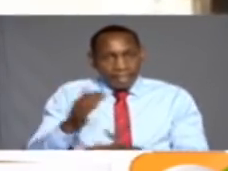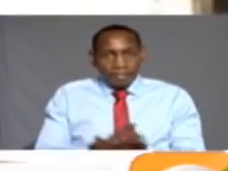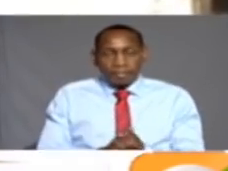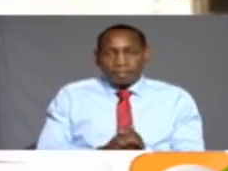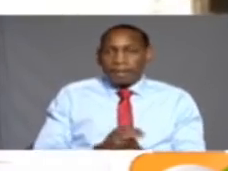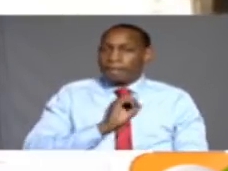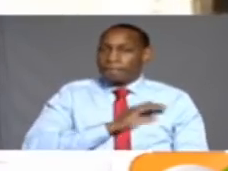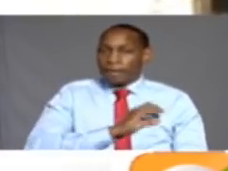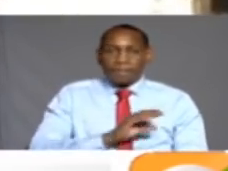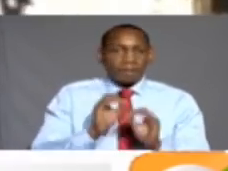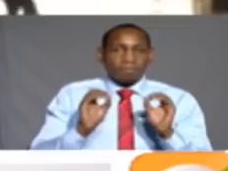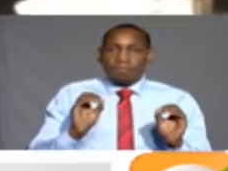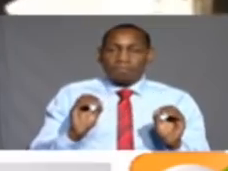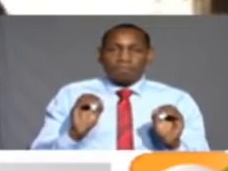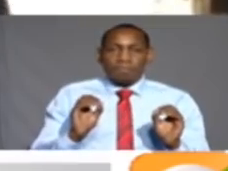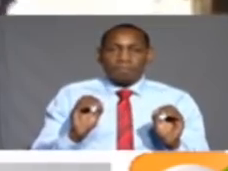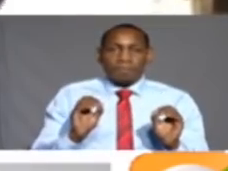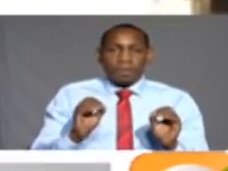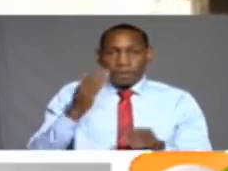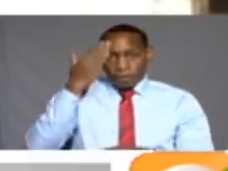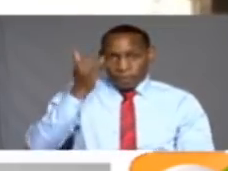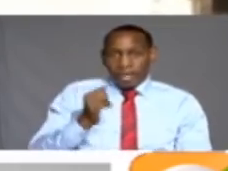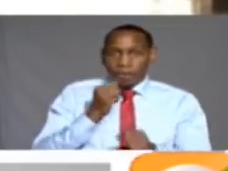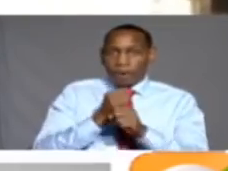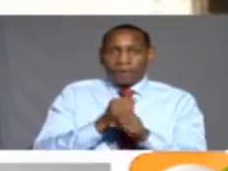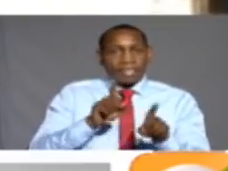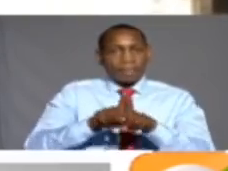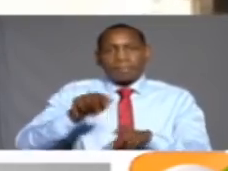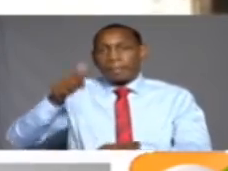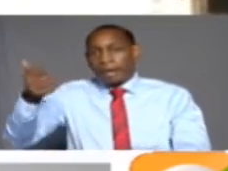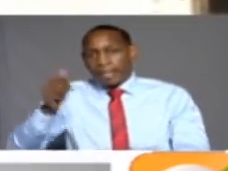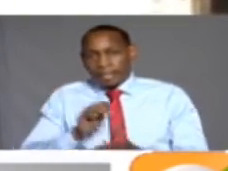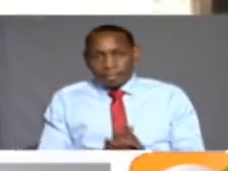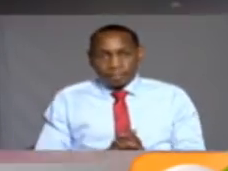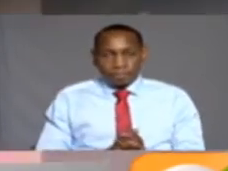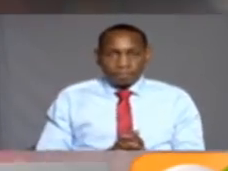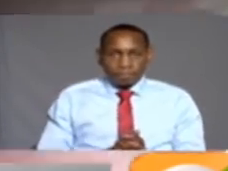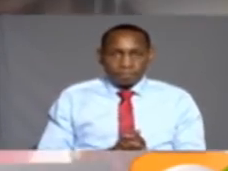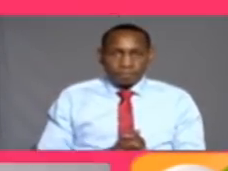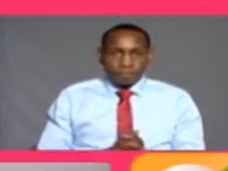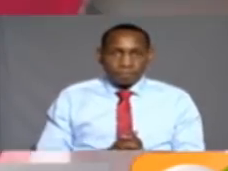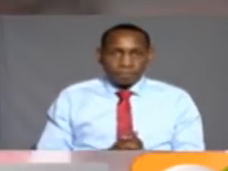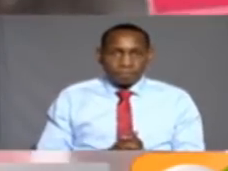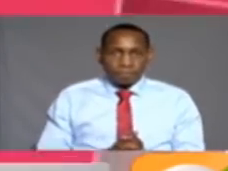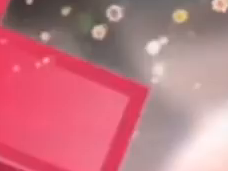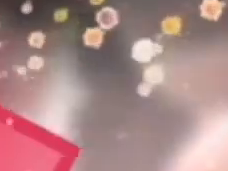wasiogope chochote yani, maana hii ni kazi kama ya kawaida tu, kusema ukweli.